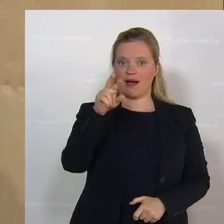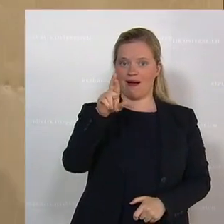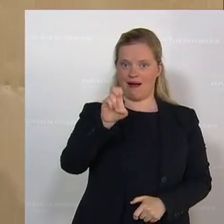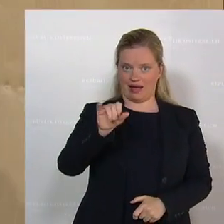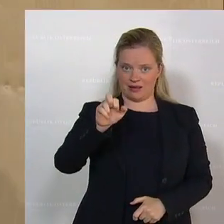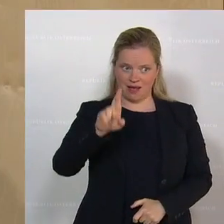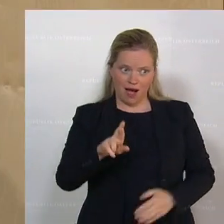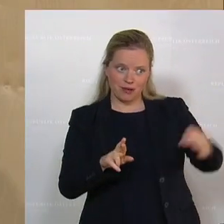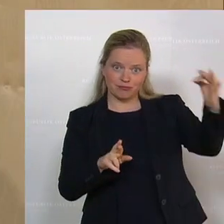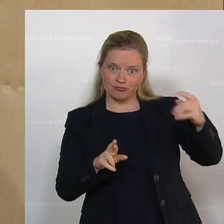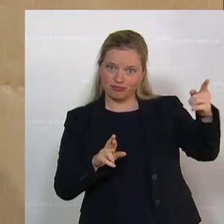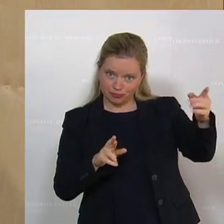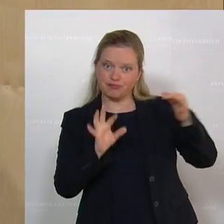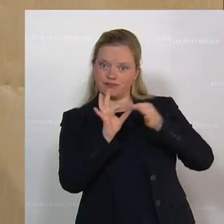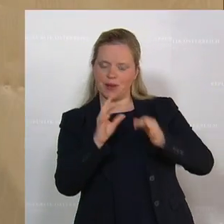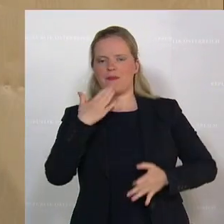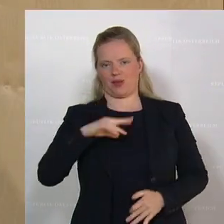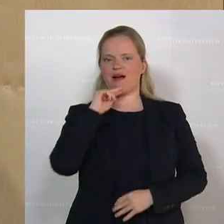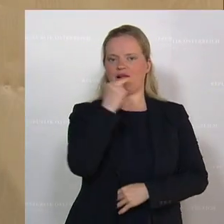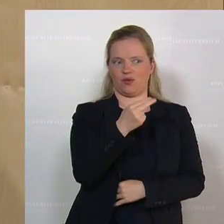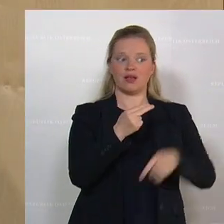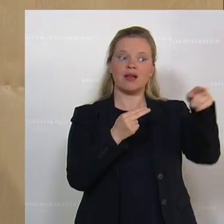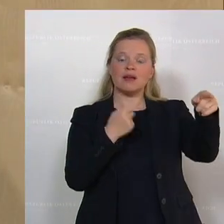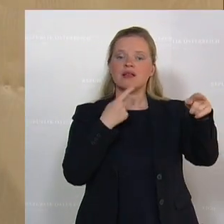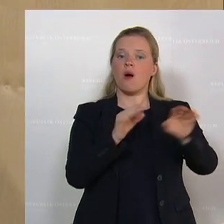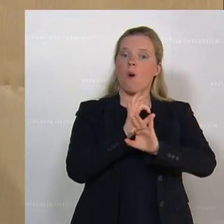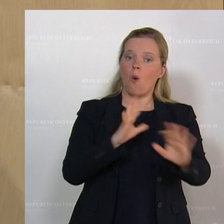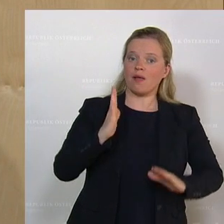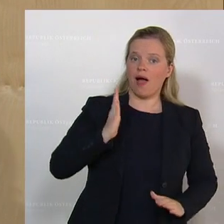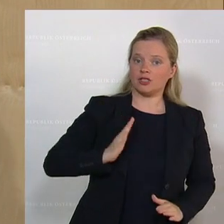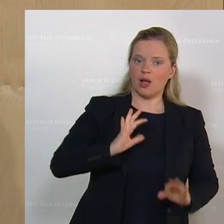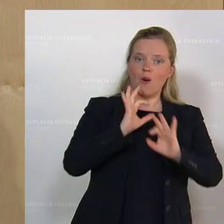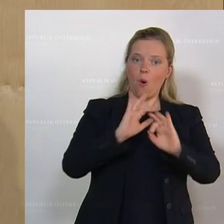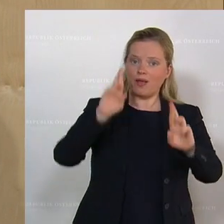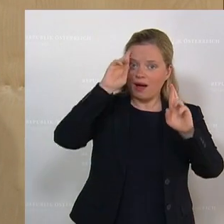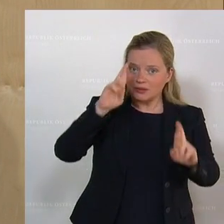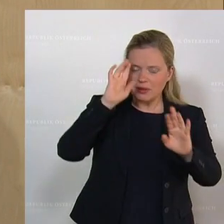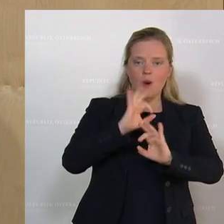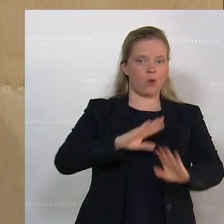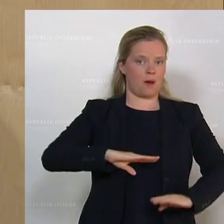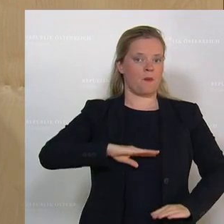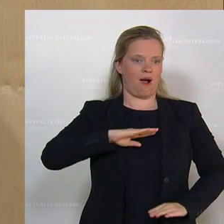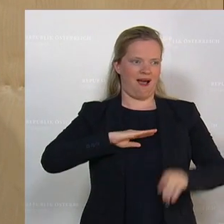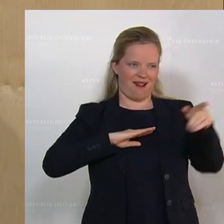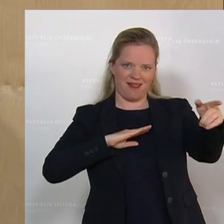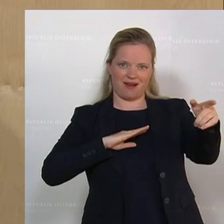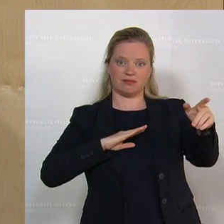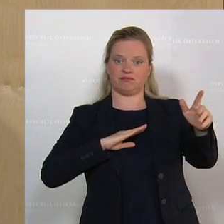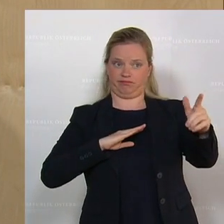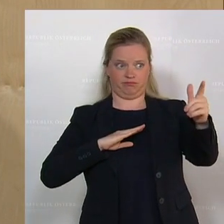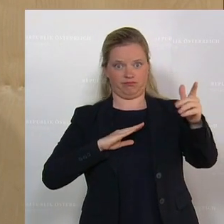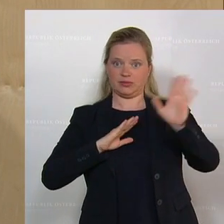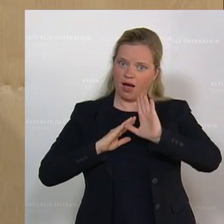gerade ausgeführt hat. Geschlossen hat er mit den Worten: ohne Anstand, ohne Respekt, ohne Moral, das ist Ihr